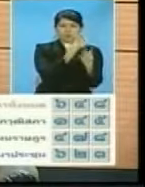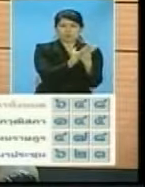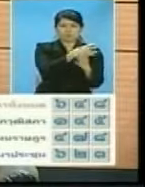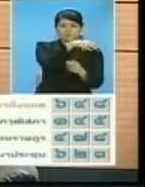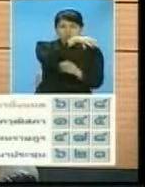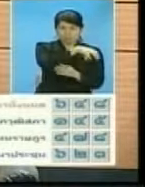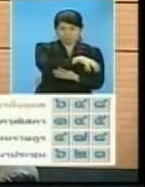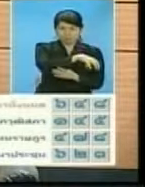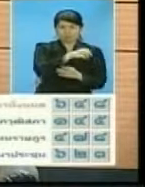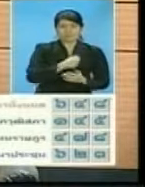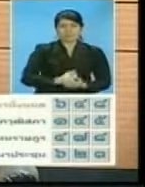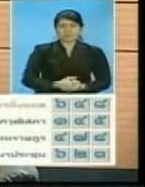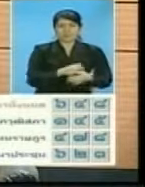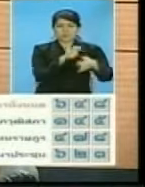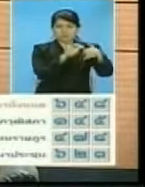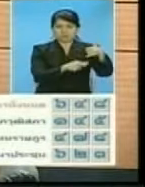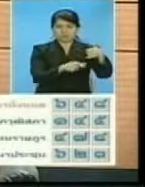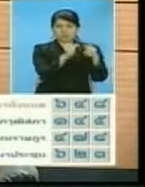โทษมาแล้วแต่